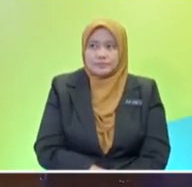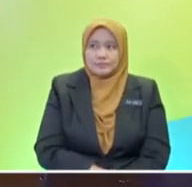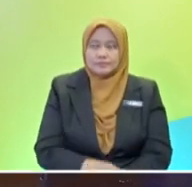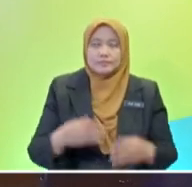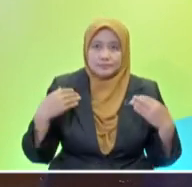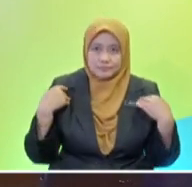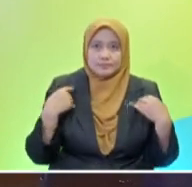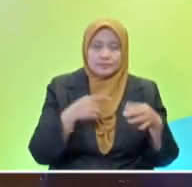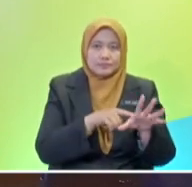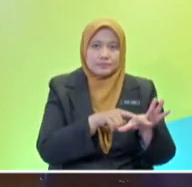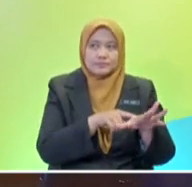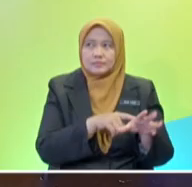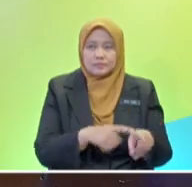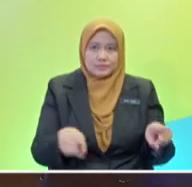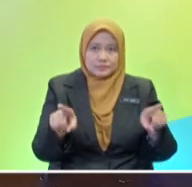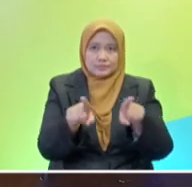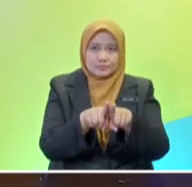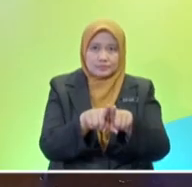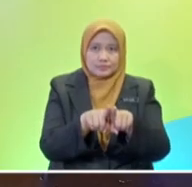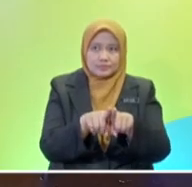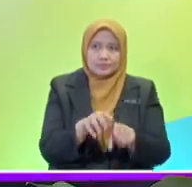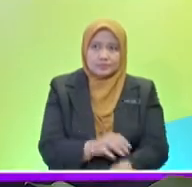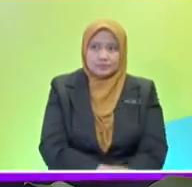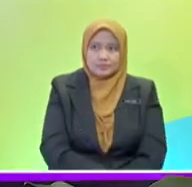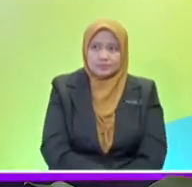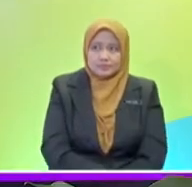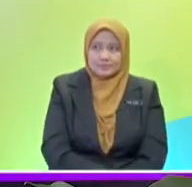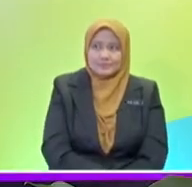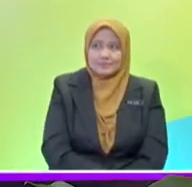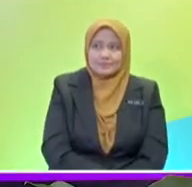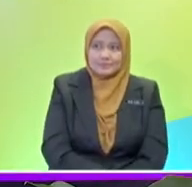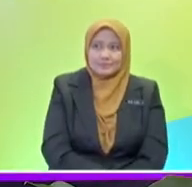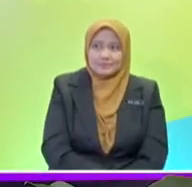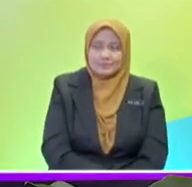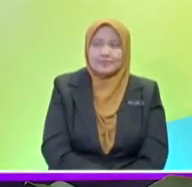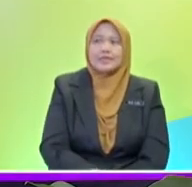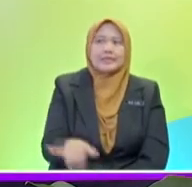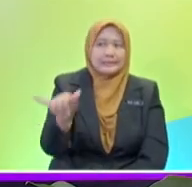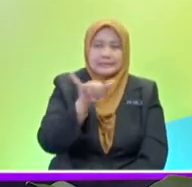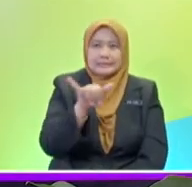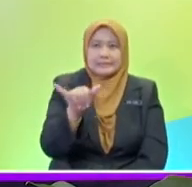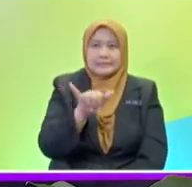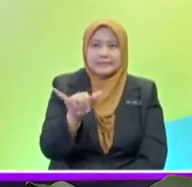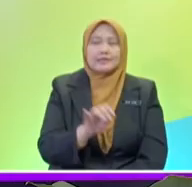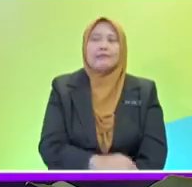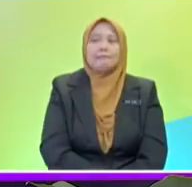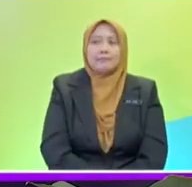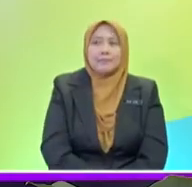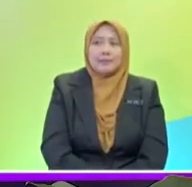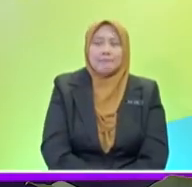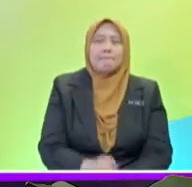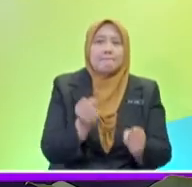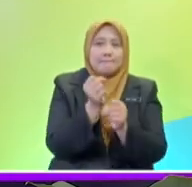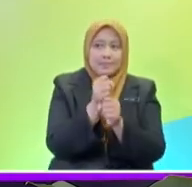daun di situ bentuk dia macam jari? Yang ini cikgu? Kan tengok. Menjari kan? Tengok jari sama